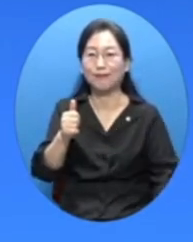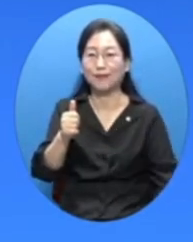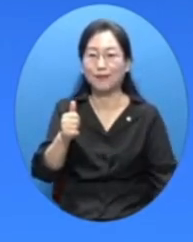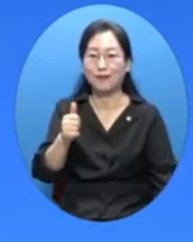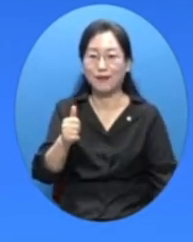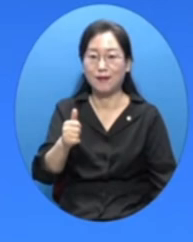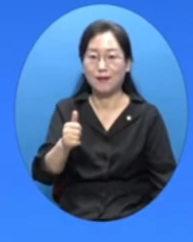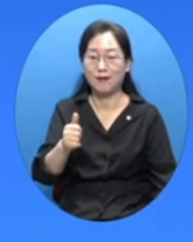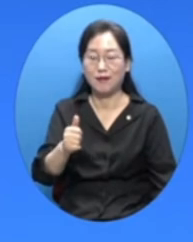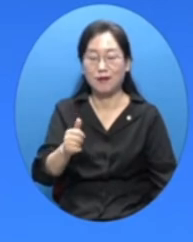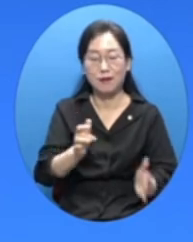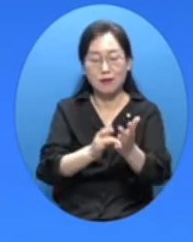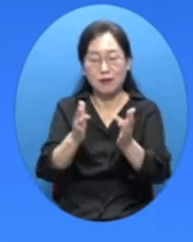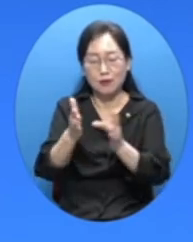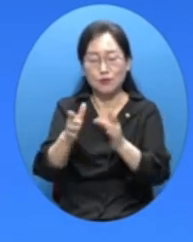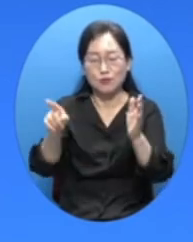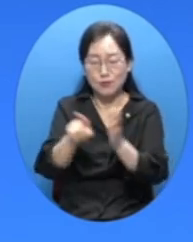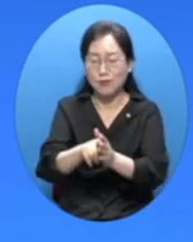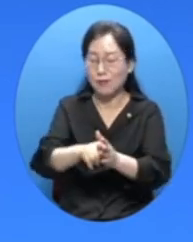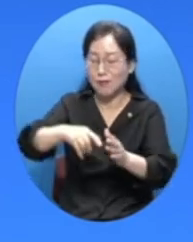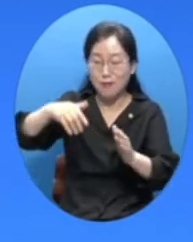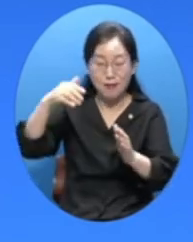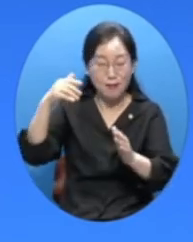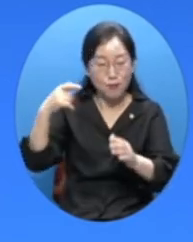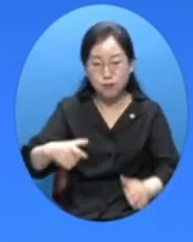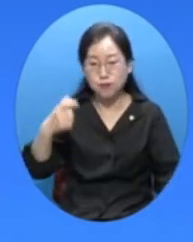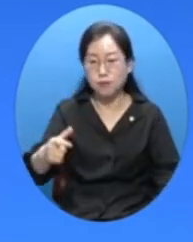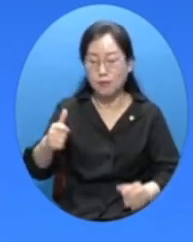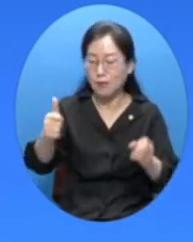그렇게 전도를 해도 예수를 안 믿더랍니다. 전도 예수를 안